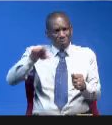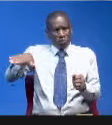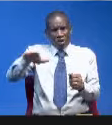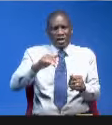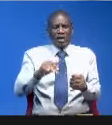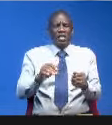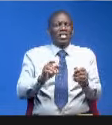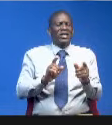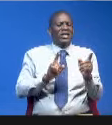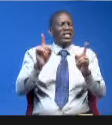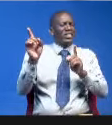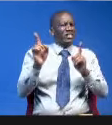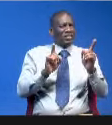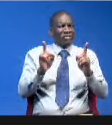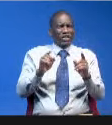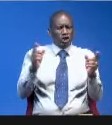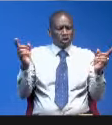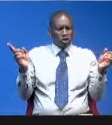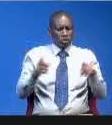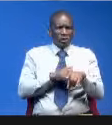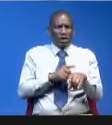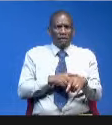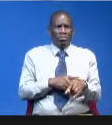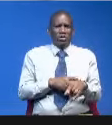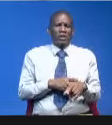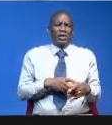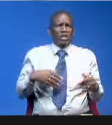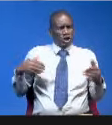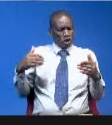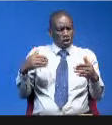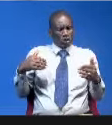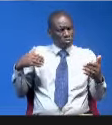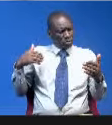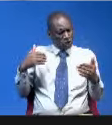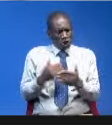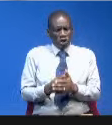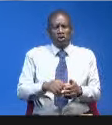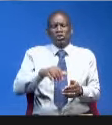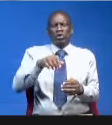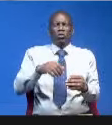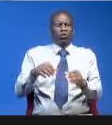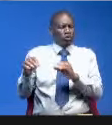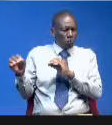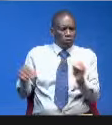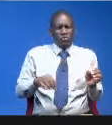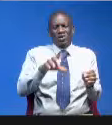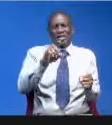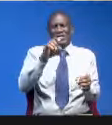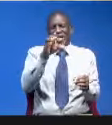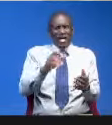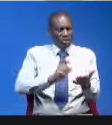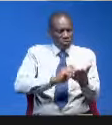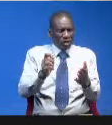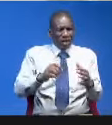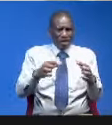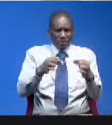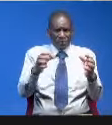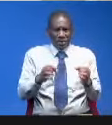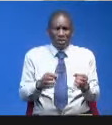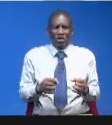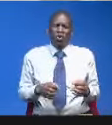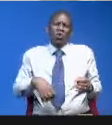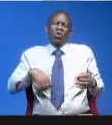yake hiyo ya ghafla iliishia makao makuu ya DCI kuandikisha taarifa. Je, ni